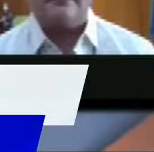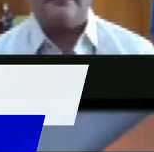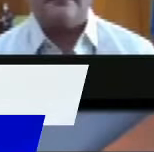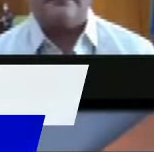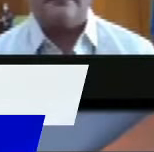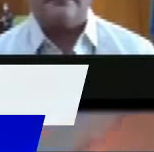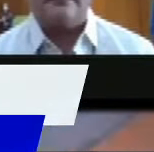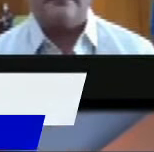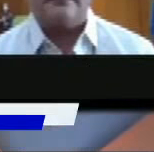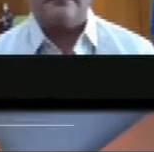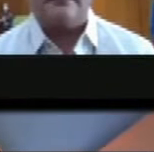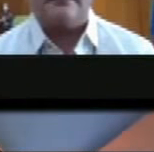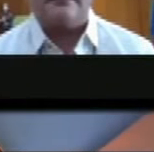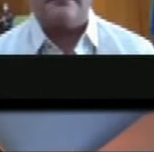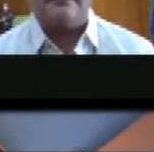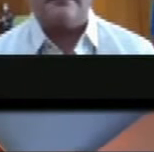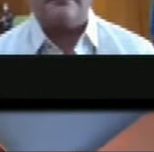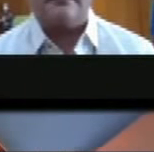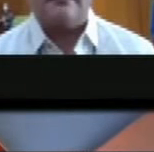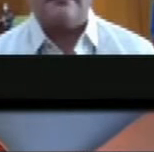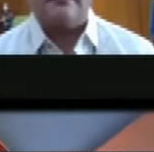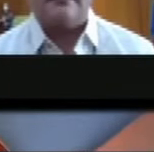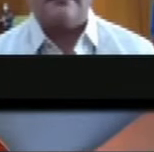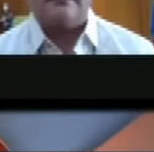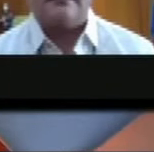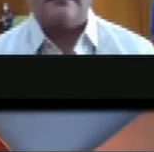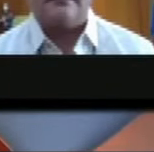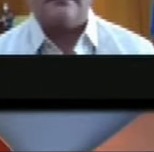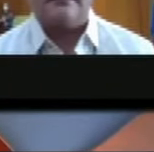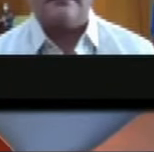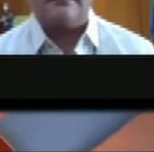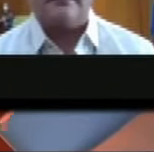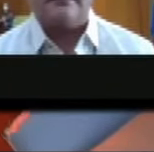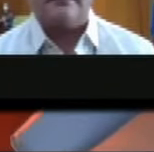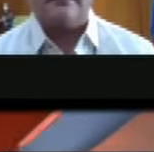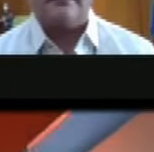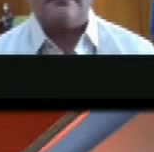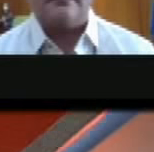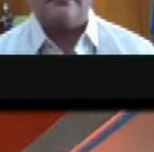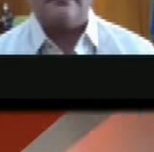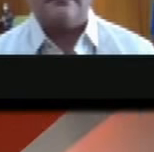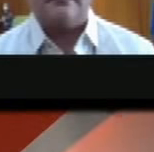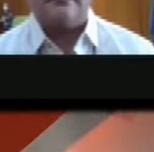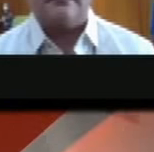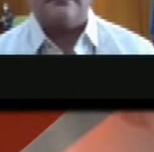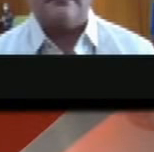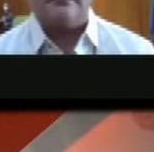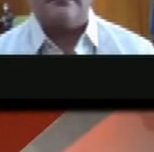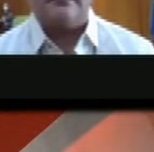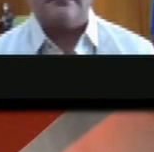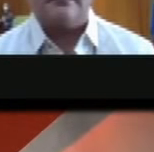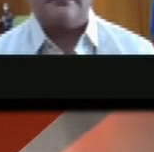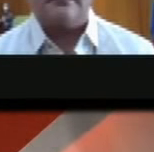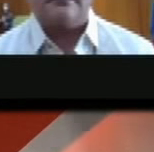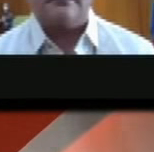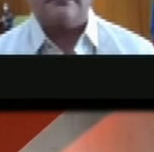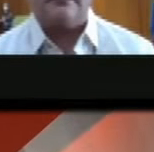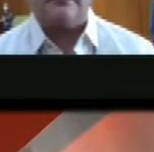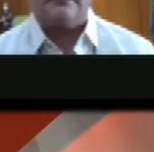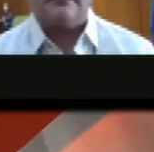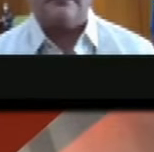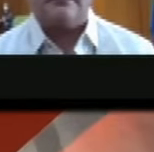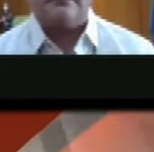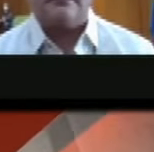DPWH projects ang hindi ang nare-release pa lang. Eh di ba parang ang and then ang